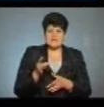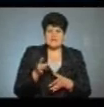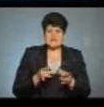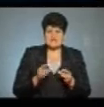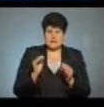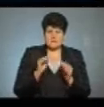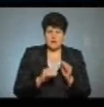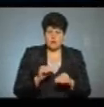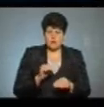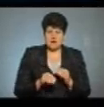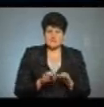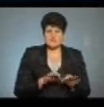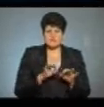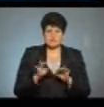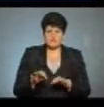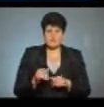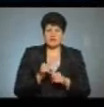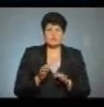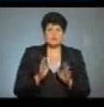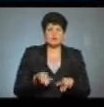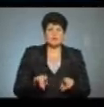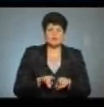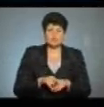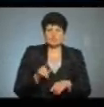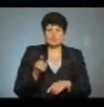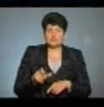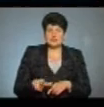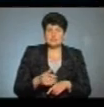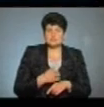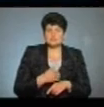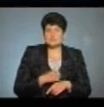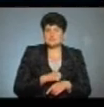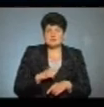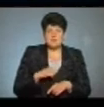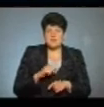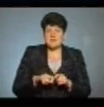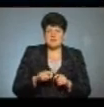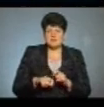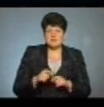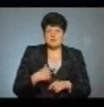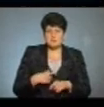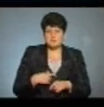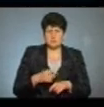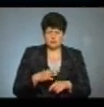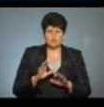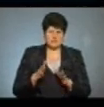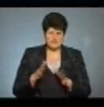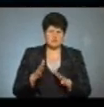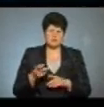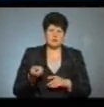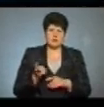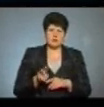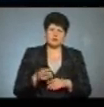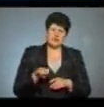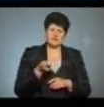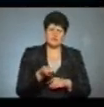і, звичайно, за транспортування. Не може бути такого, щоб людина, яка захотіла собі обстежитися, були в нас випадки, коли приходять з пробірками, нати